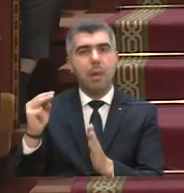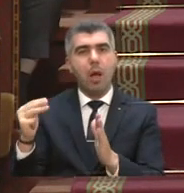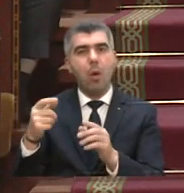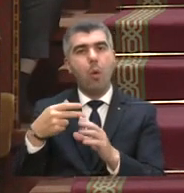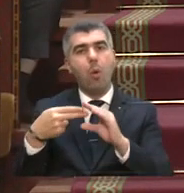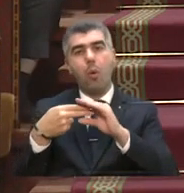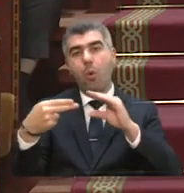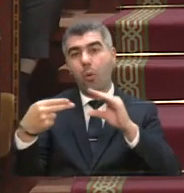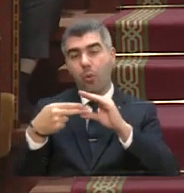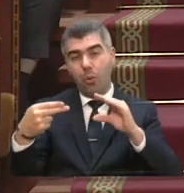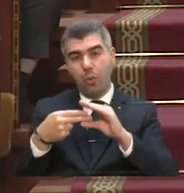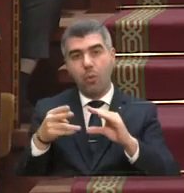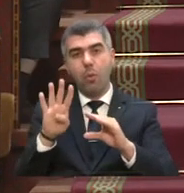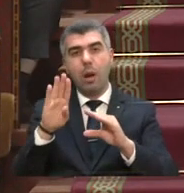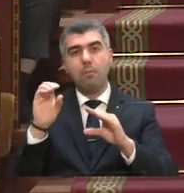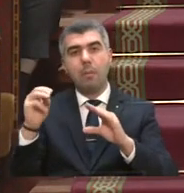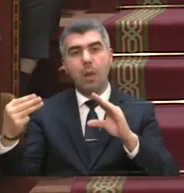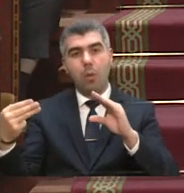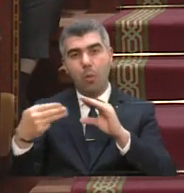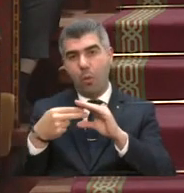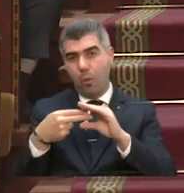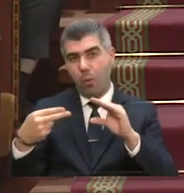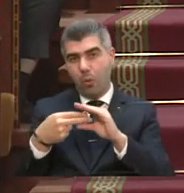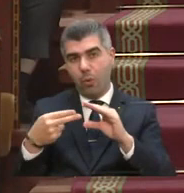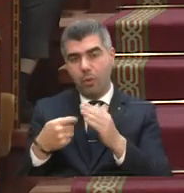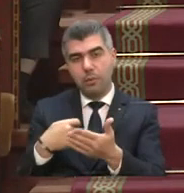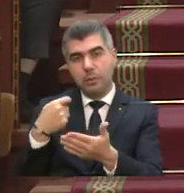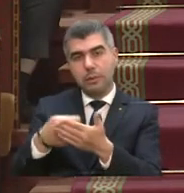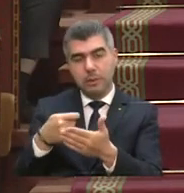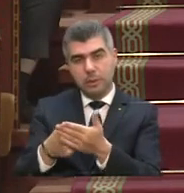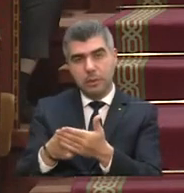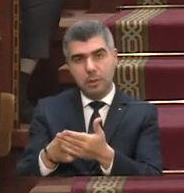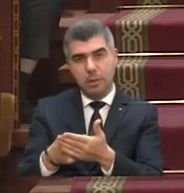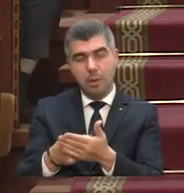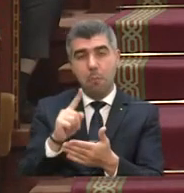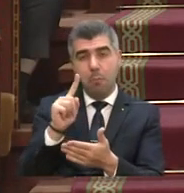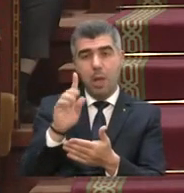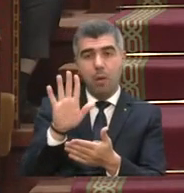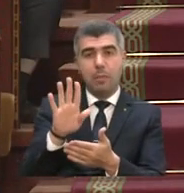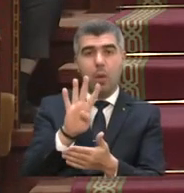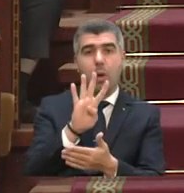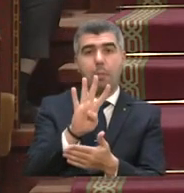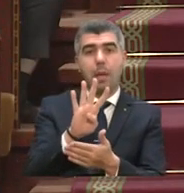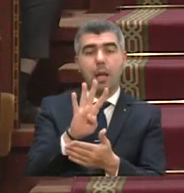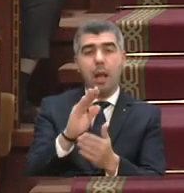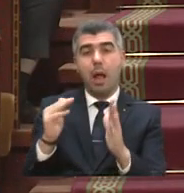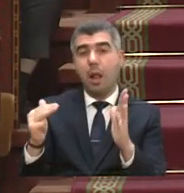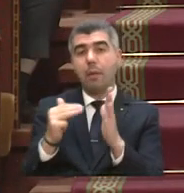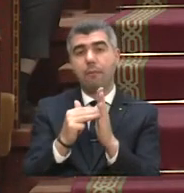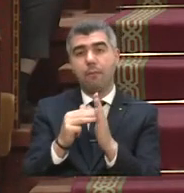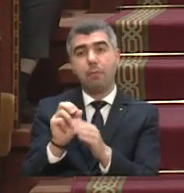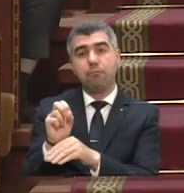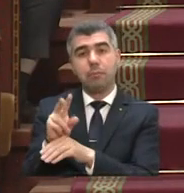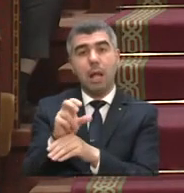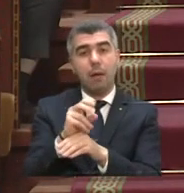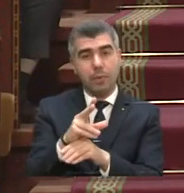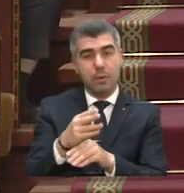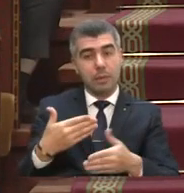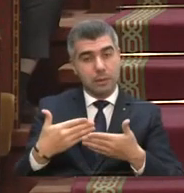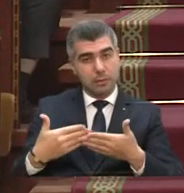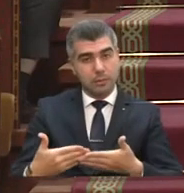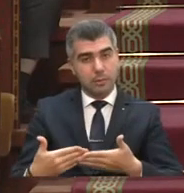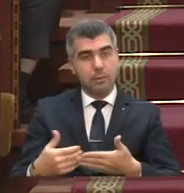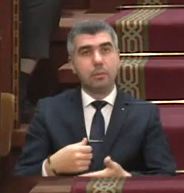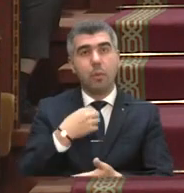الرحلة ديال الثانوية السيد الوزير المحترم كنفوتوا 145,000 رحلة ضربة في هذا العدد. هذا الشيء خطير جدا،